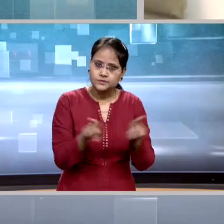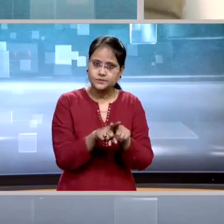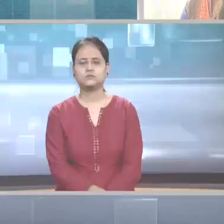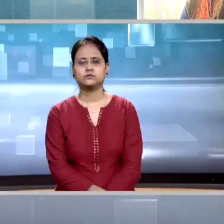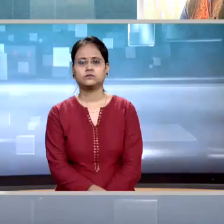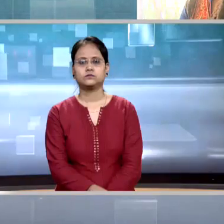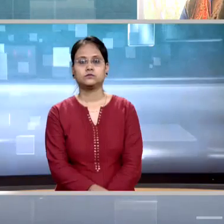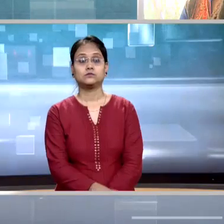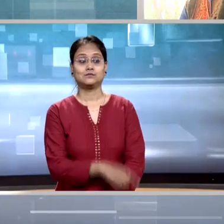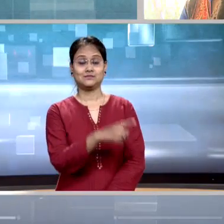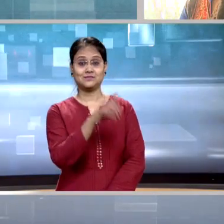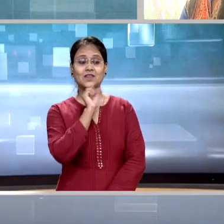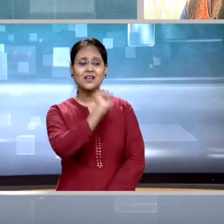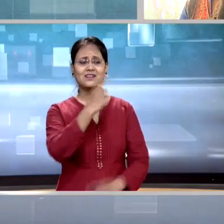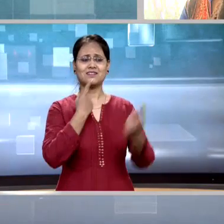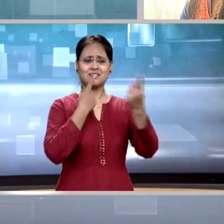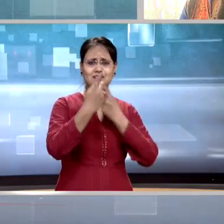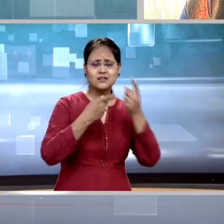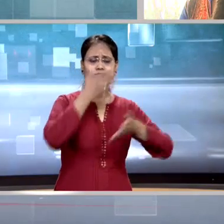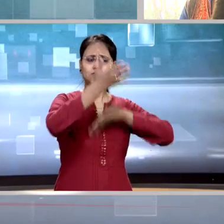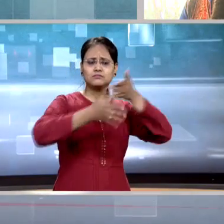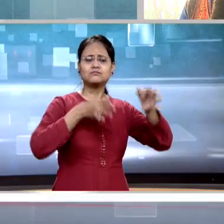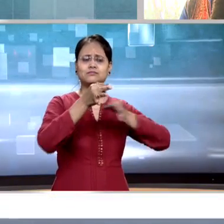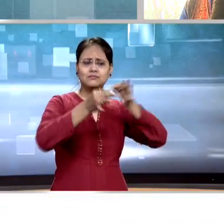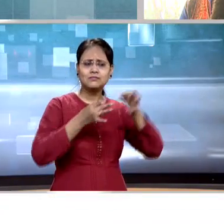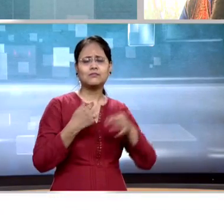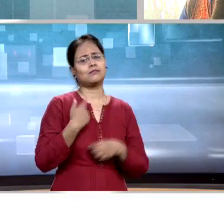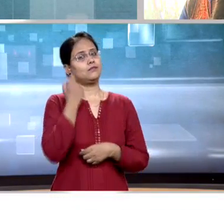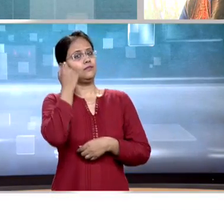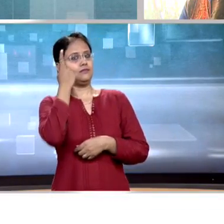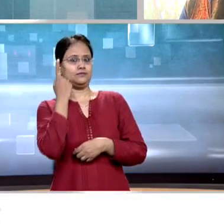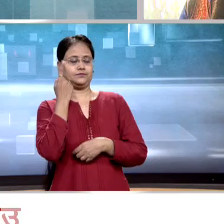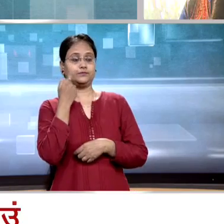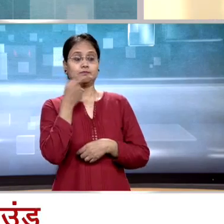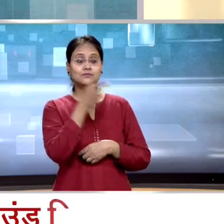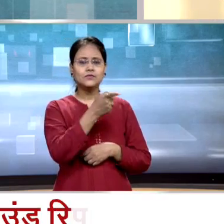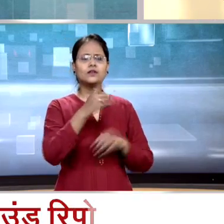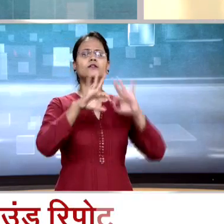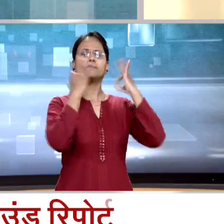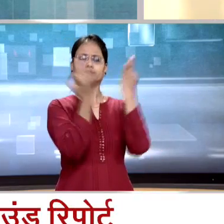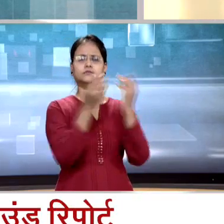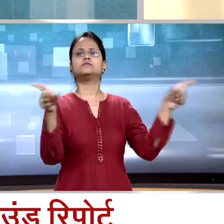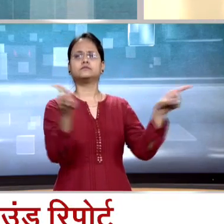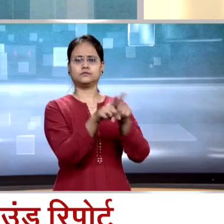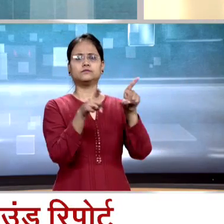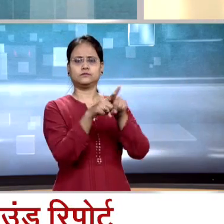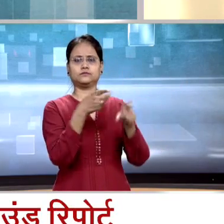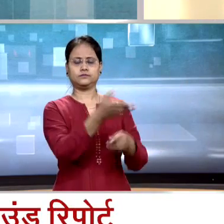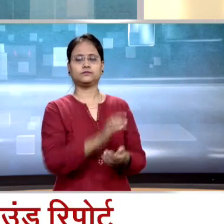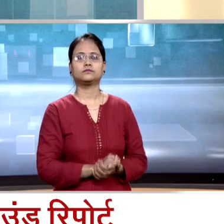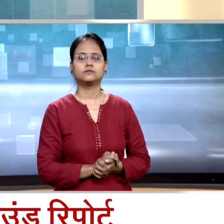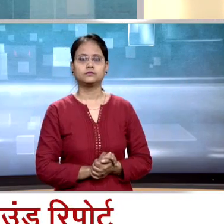हैं। आप अपनी बात हमें इशारे में समझाएंगे तो हम समझ जाएंगे। ये परिवार कुछ ऐसा ही है।